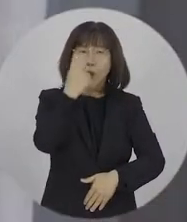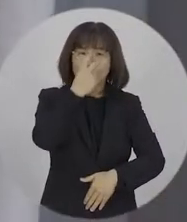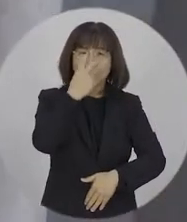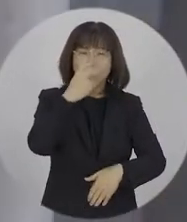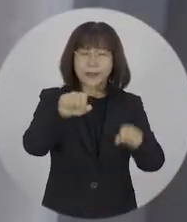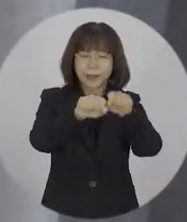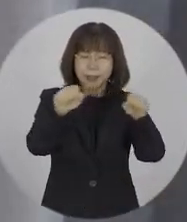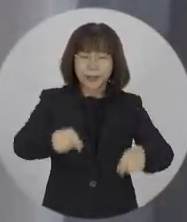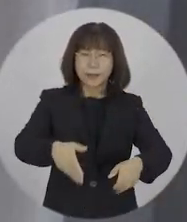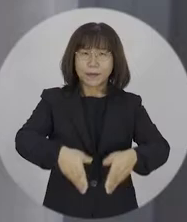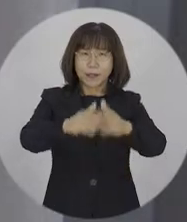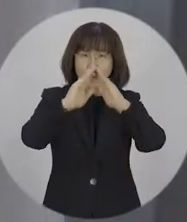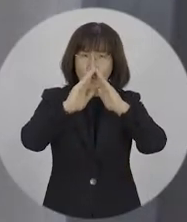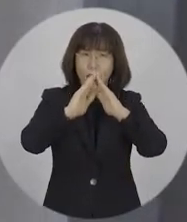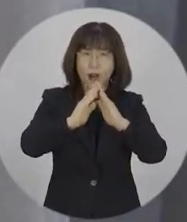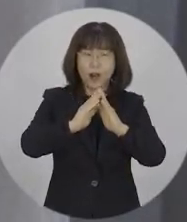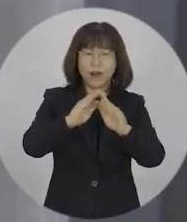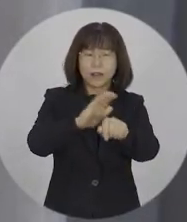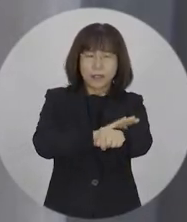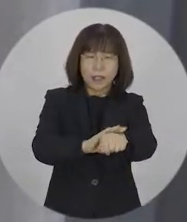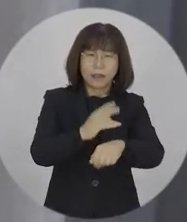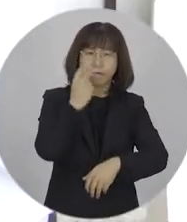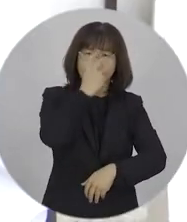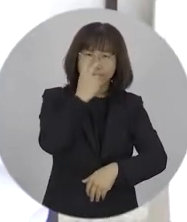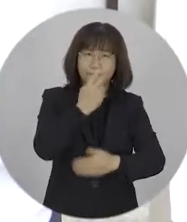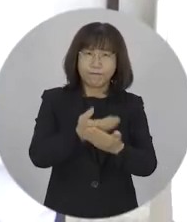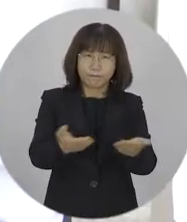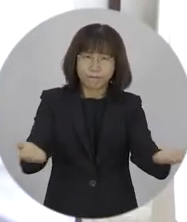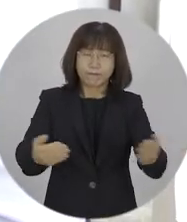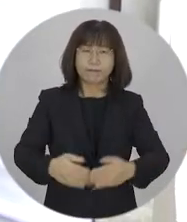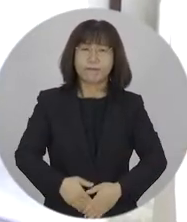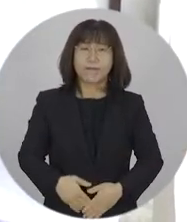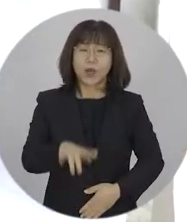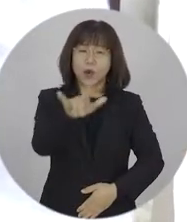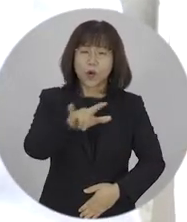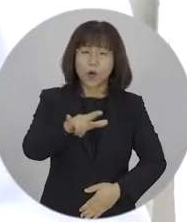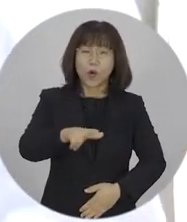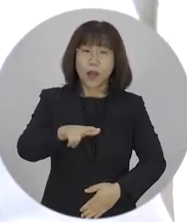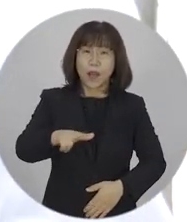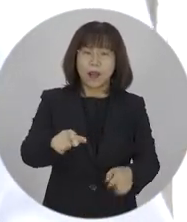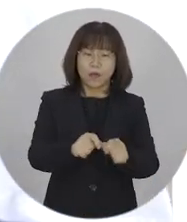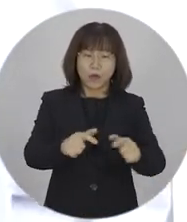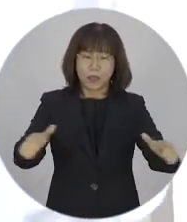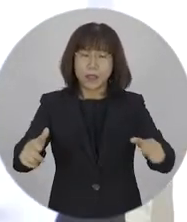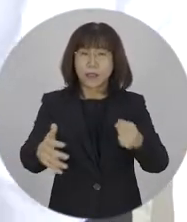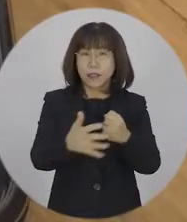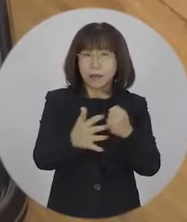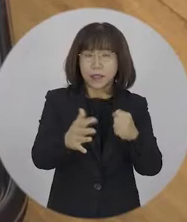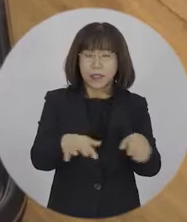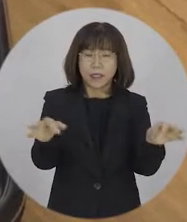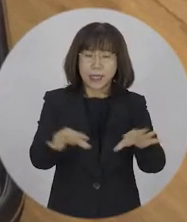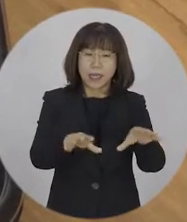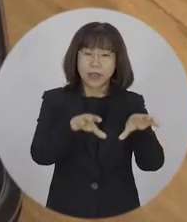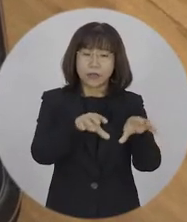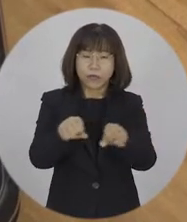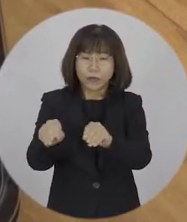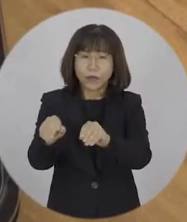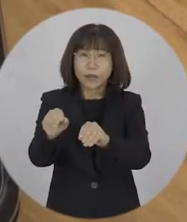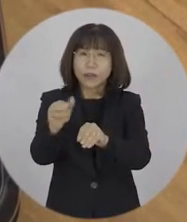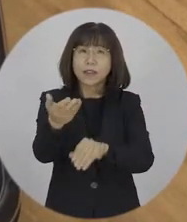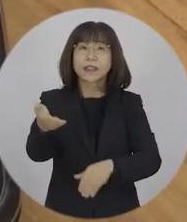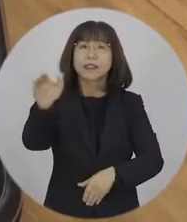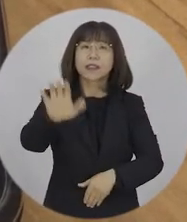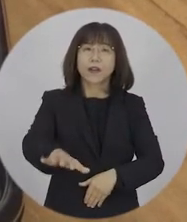맞춤 염 돌봄 서비스를 제공해 왔습니다 특히 코론 알고 의 확산으로 돌봄 제도가 일시 중단되는